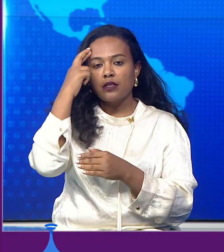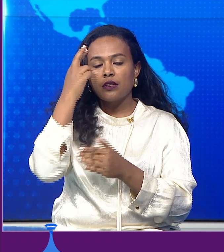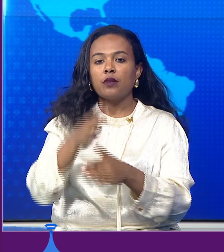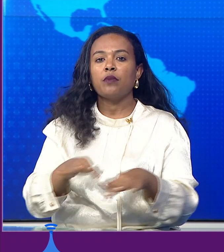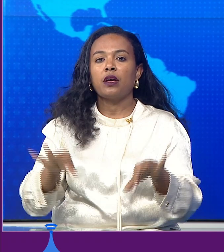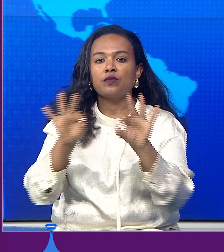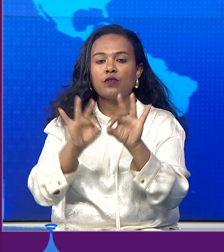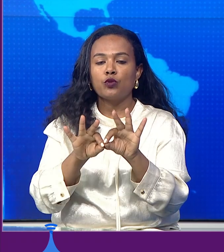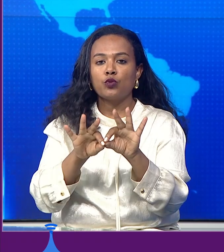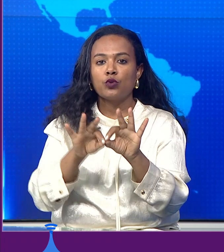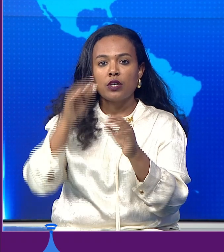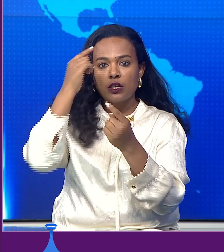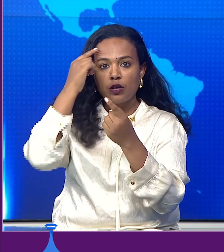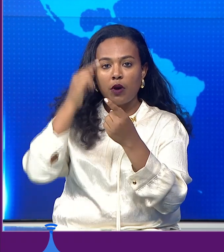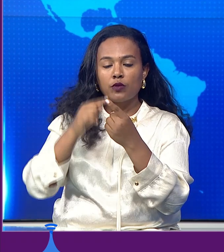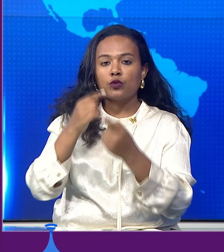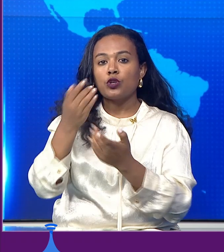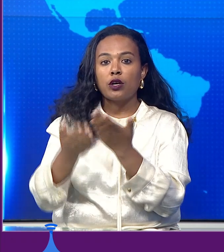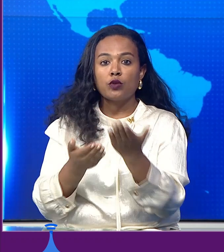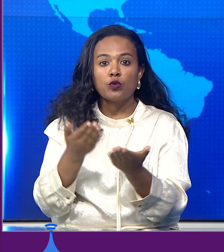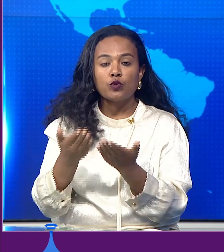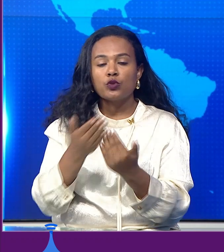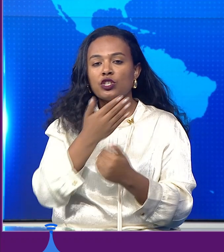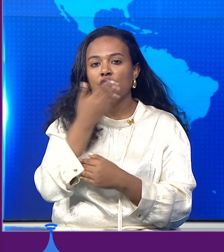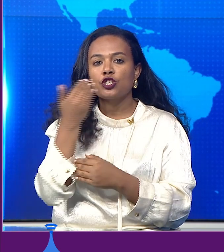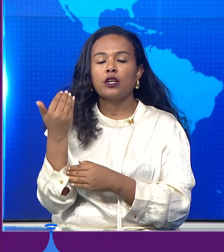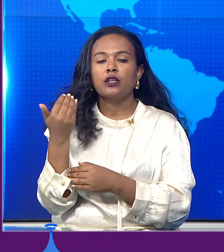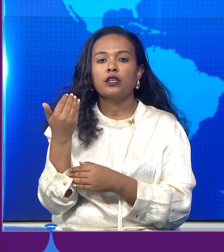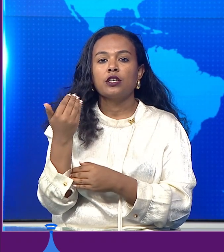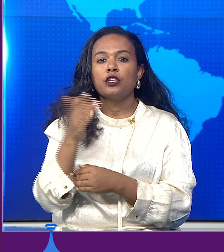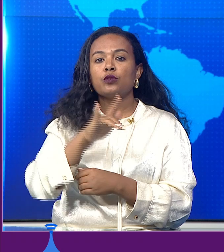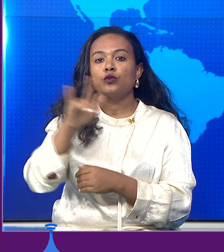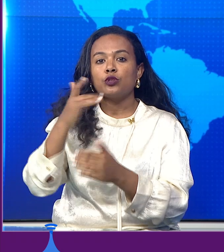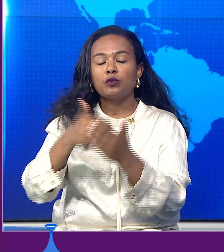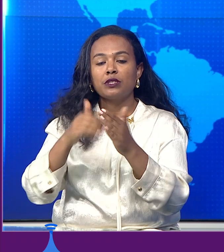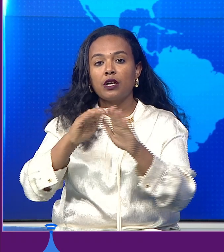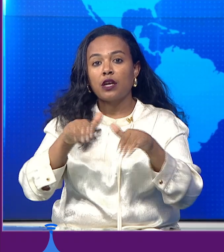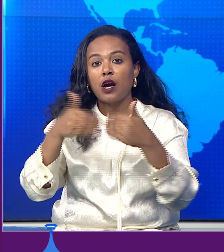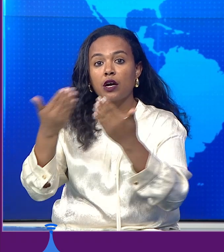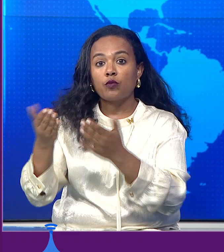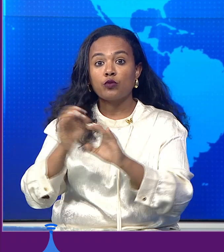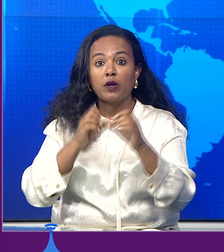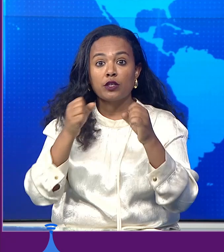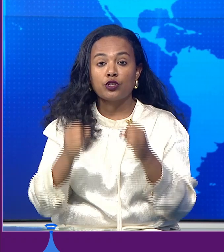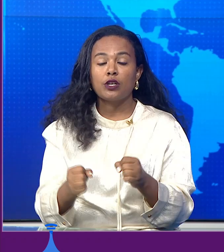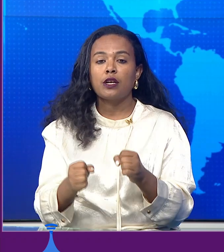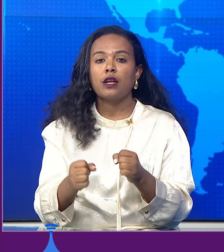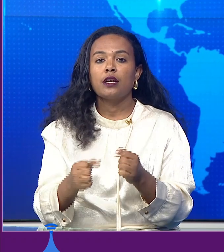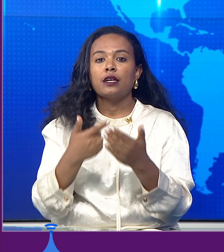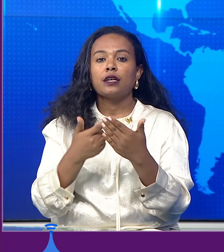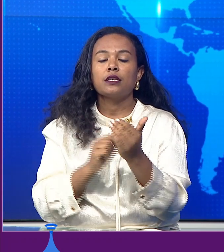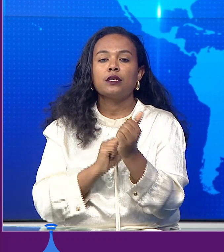ለሚያስፈልጉን ግብአቶች፣ አገልግሎቶች የተሻለ የውጭ ምንዛሬ አቅርቦት እንድናገኝ ማድረግ ይችላል። ከዛ